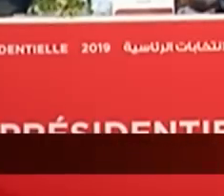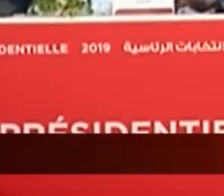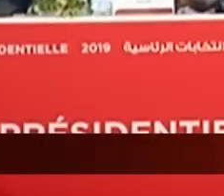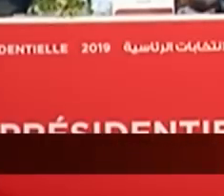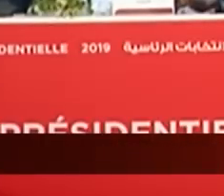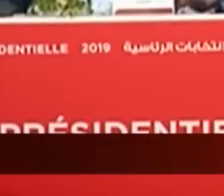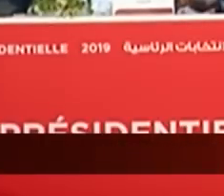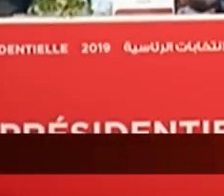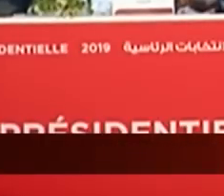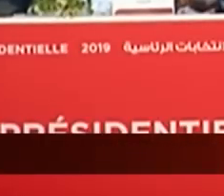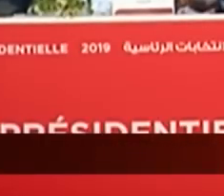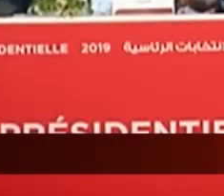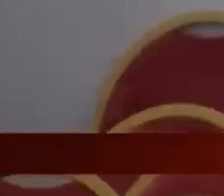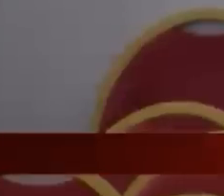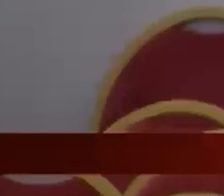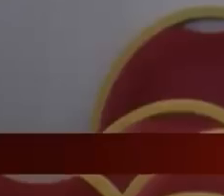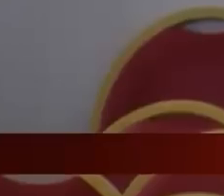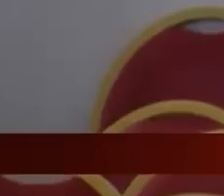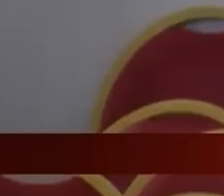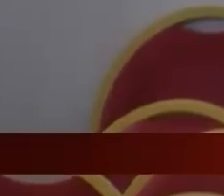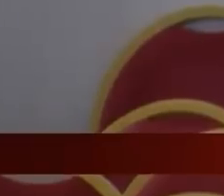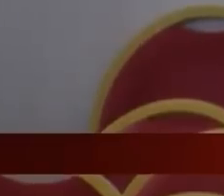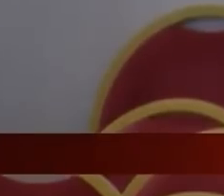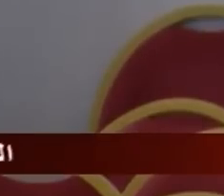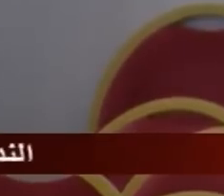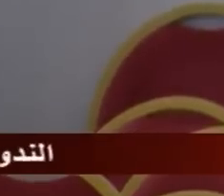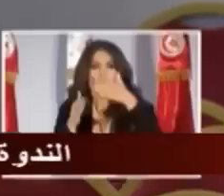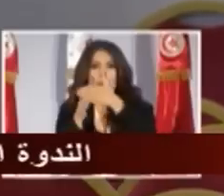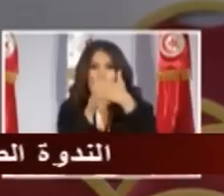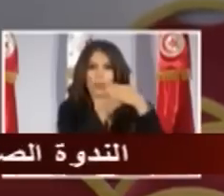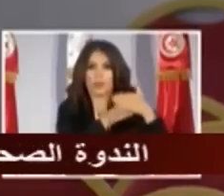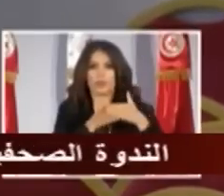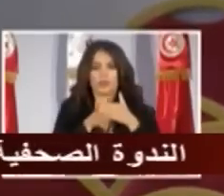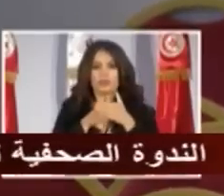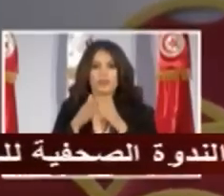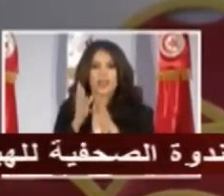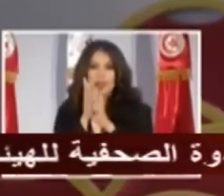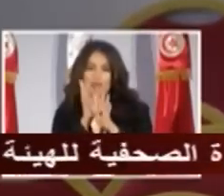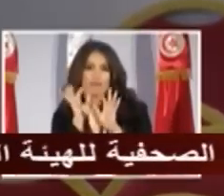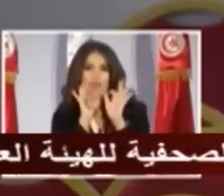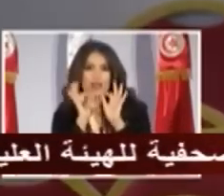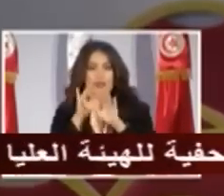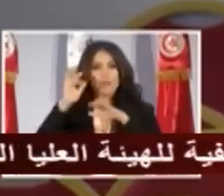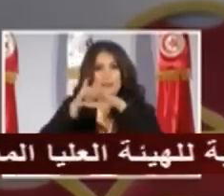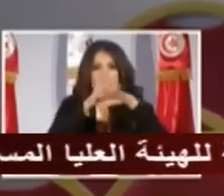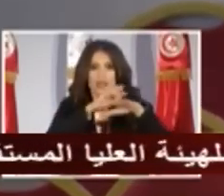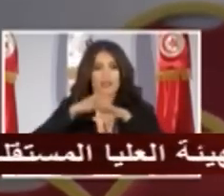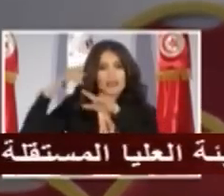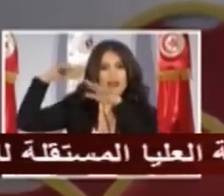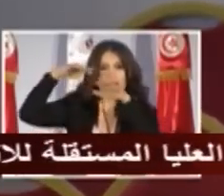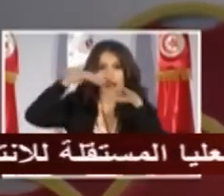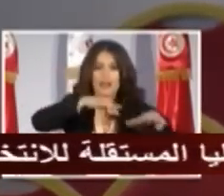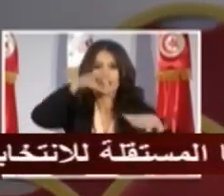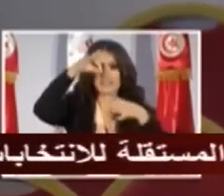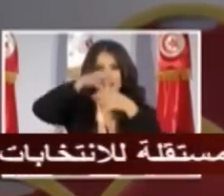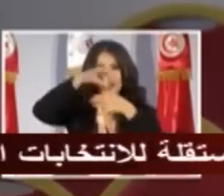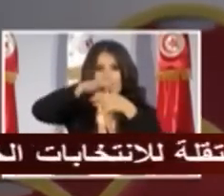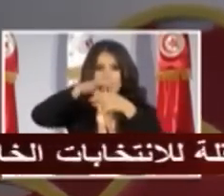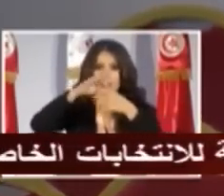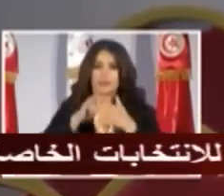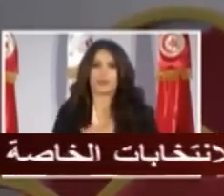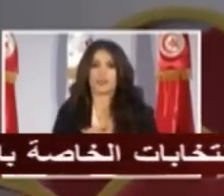فرنسا كانت مترديه وتعطل تحركات القطار واثر على نسبه اقبال الناخبين